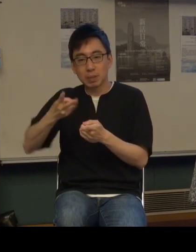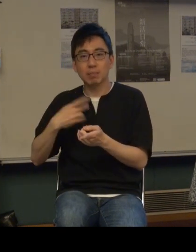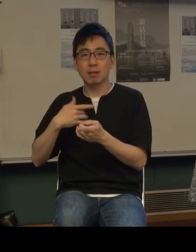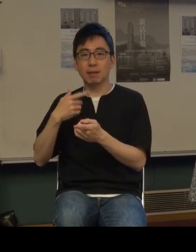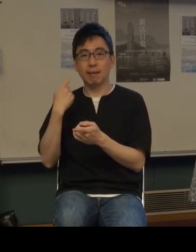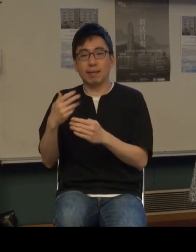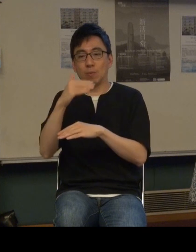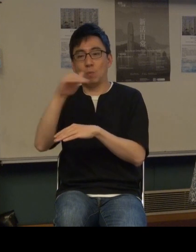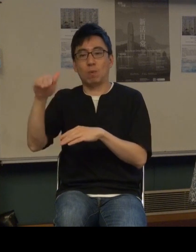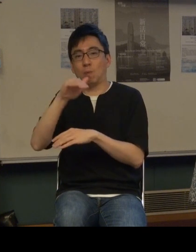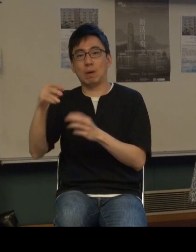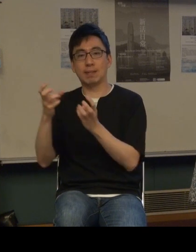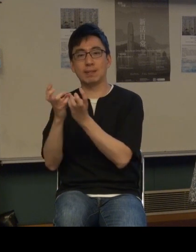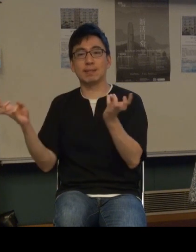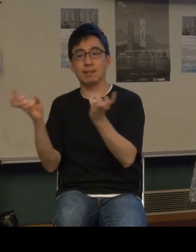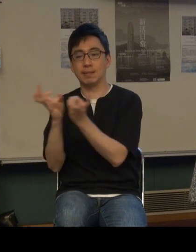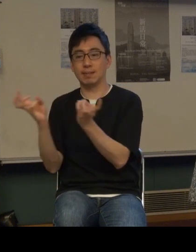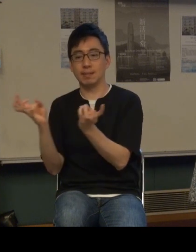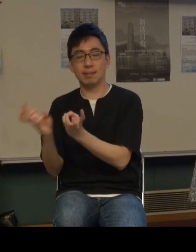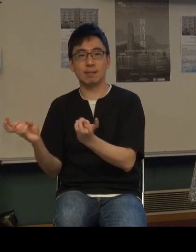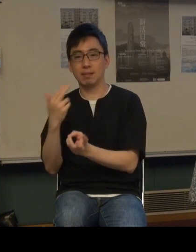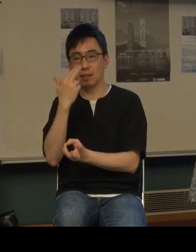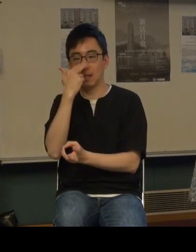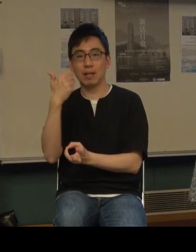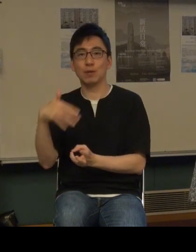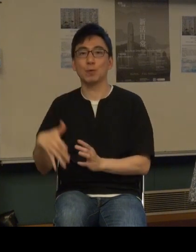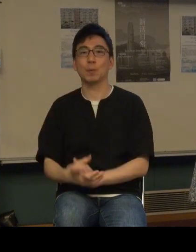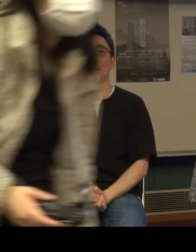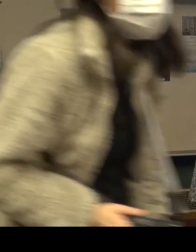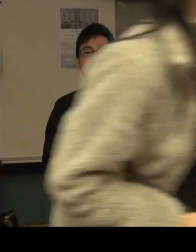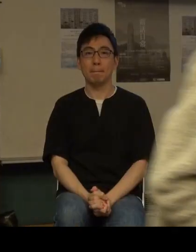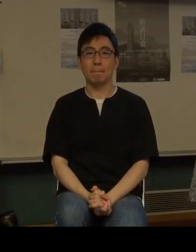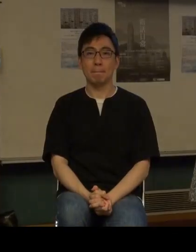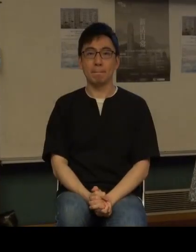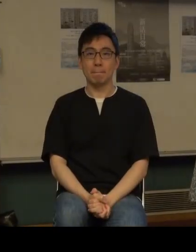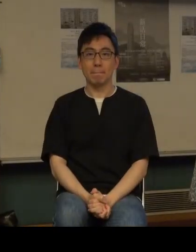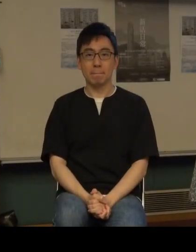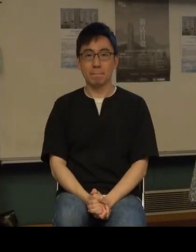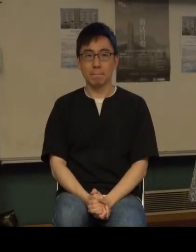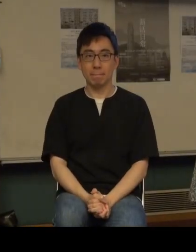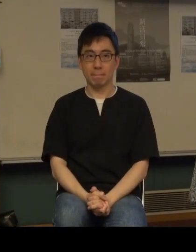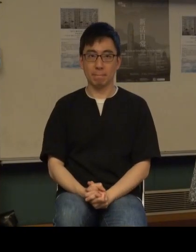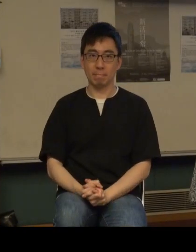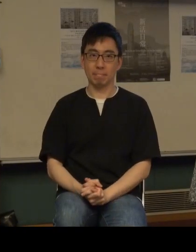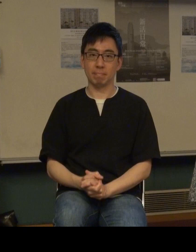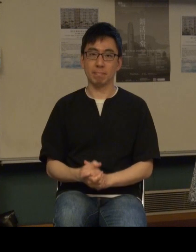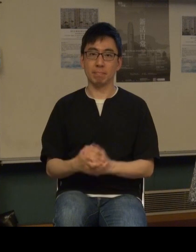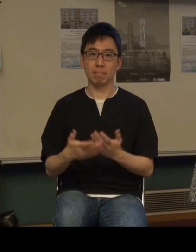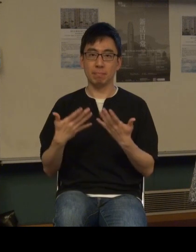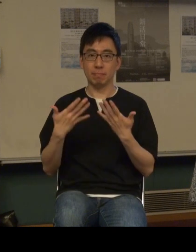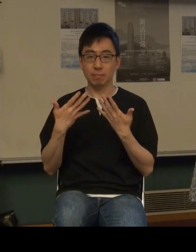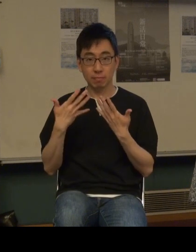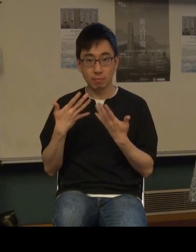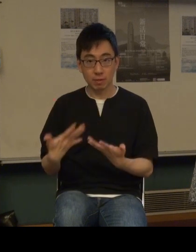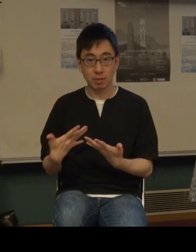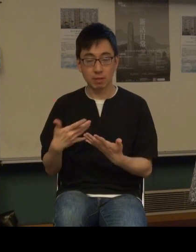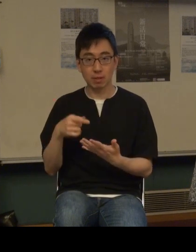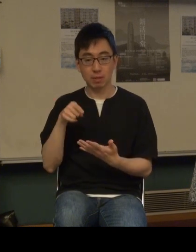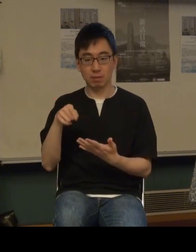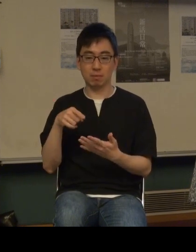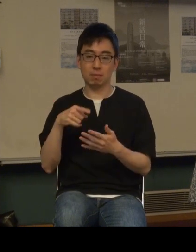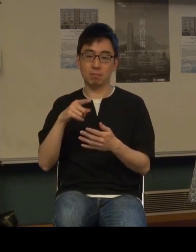線嘅線條咧，做一啲嘅裝飾嘅。咁呢個而家就成為咗佐